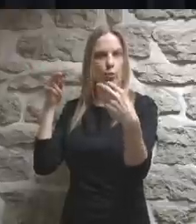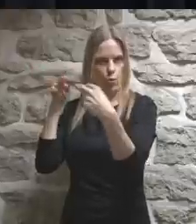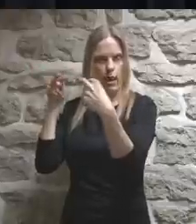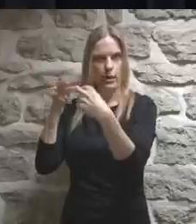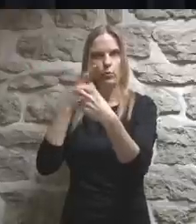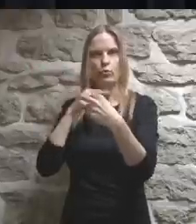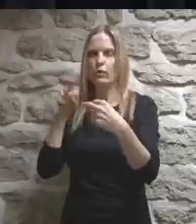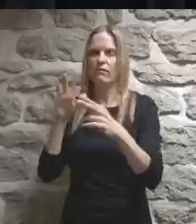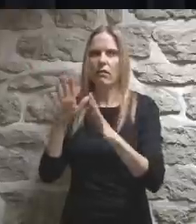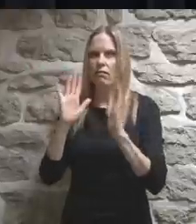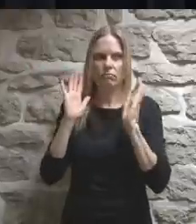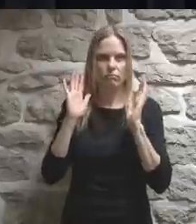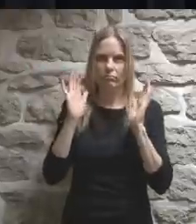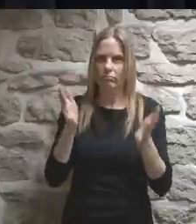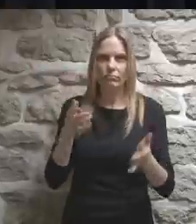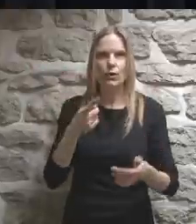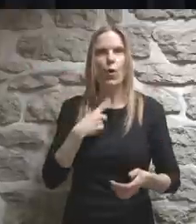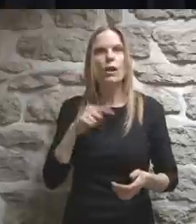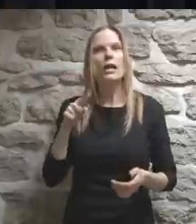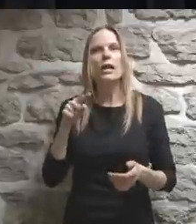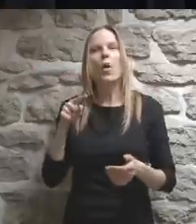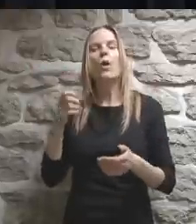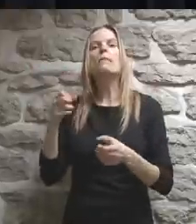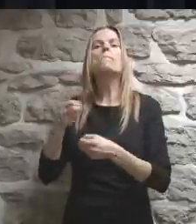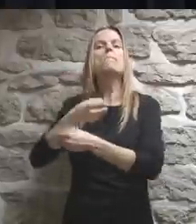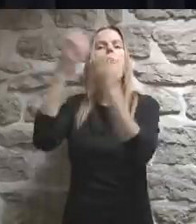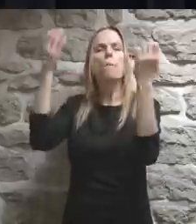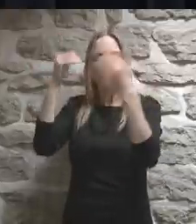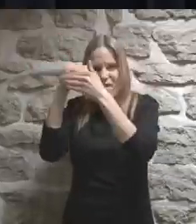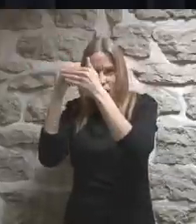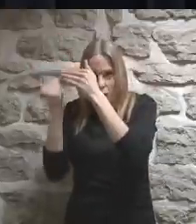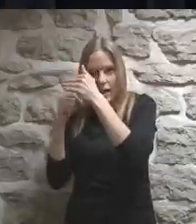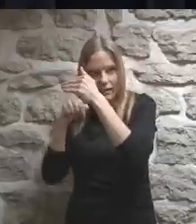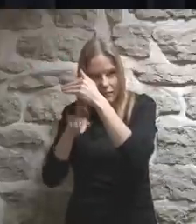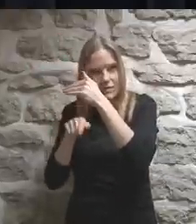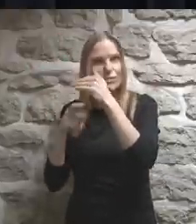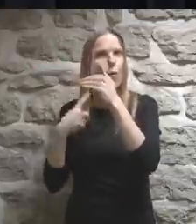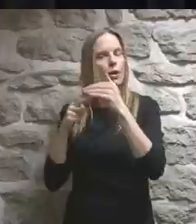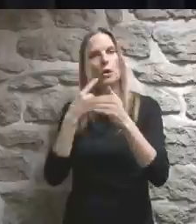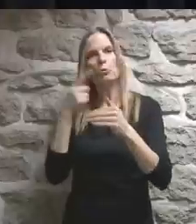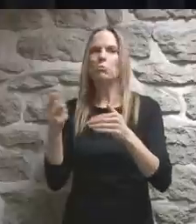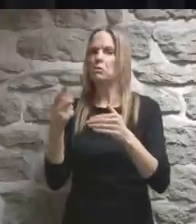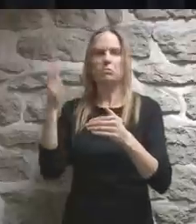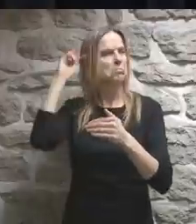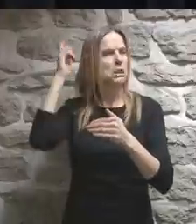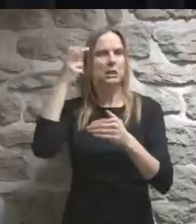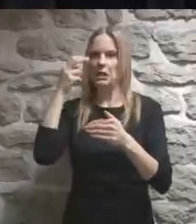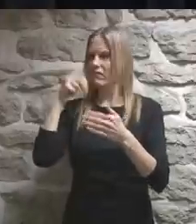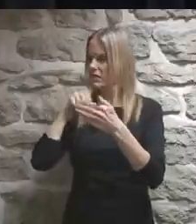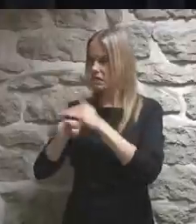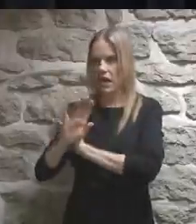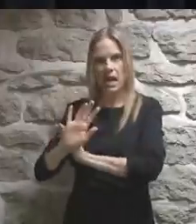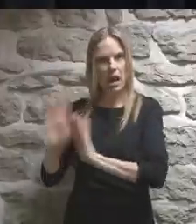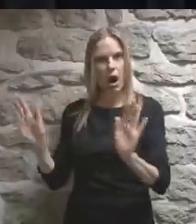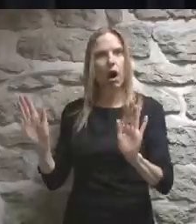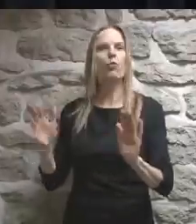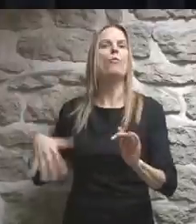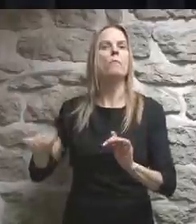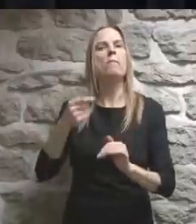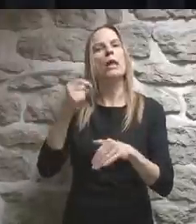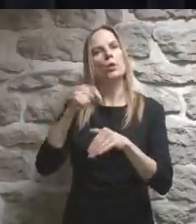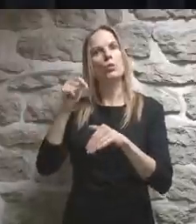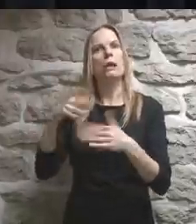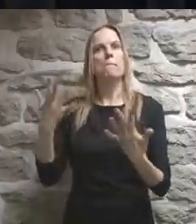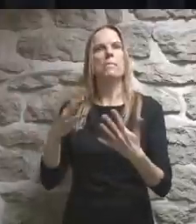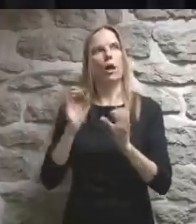oli pommi varjendis, ta ütles, et ma ei lahku Kiievist ja et me tunneme, et me oleme jäetud